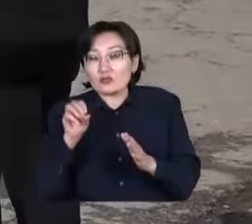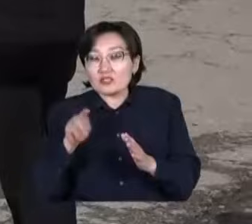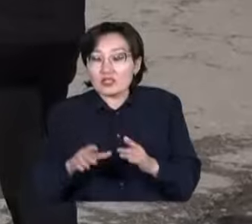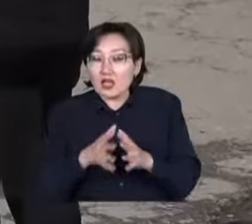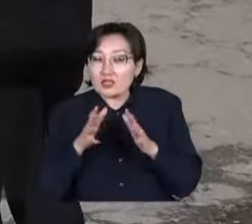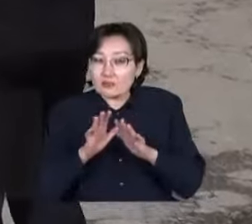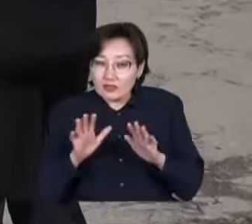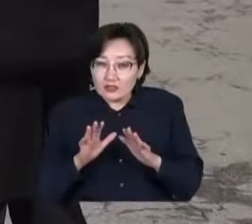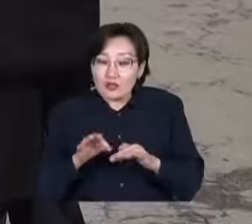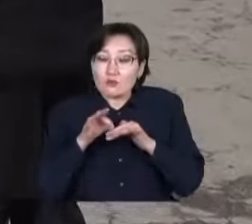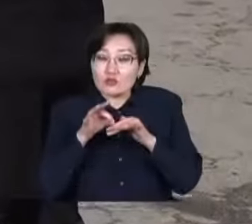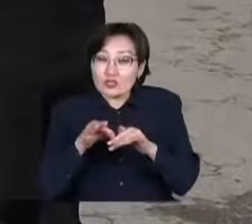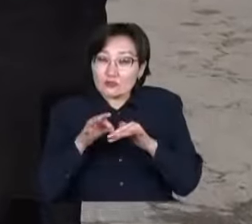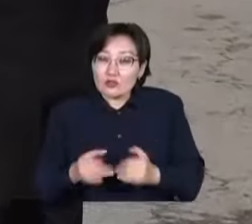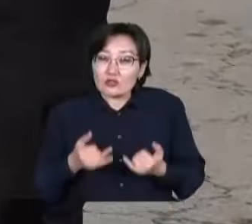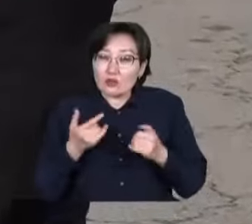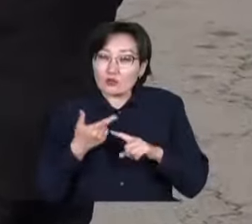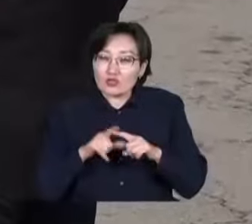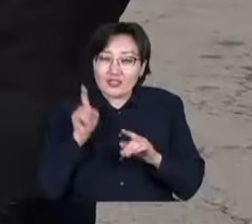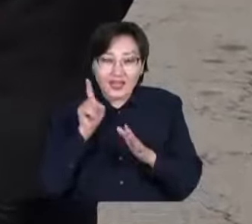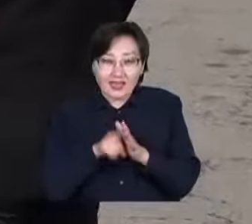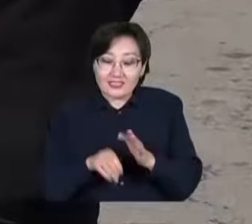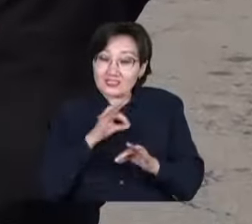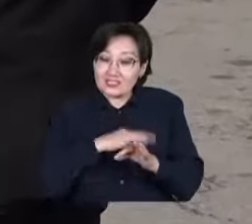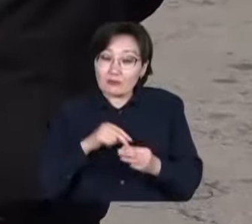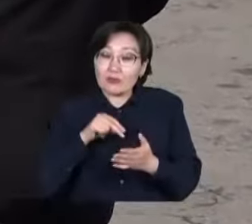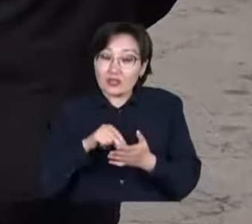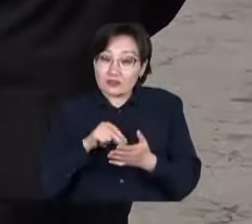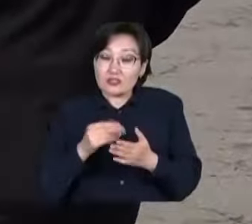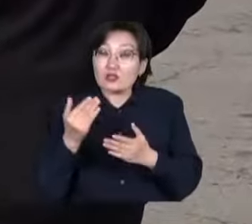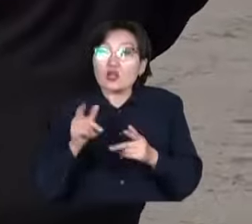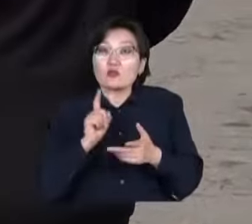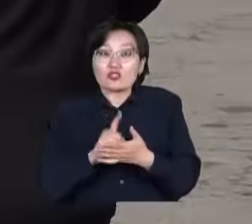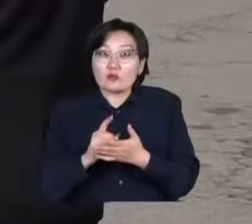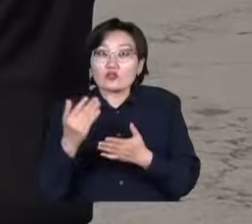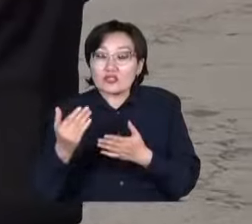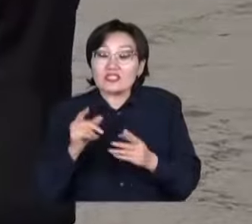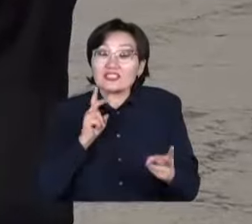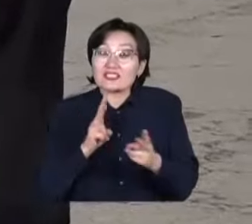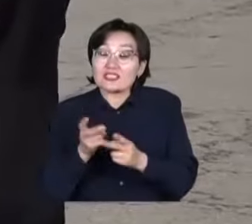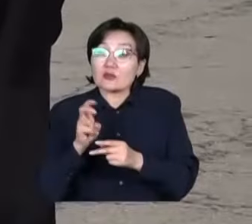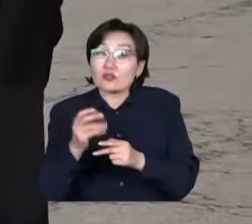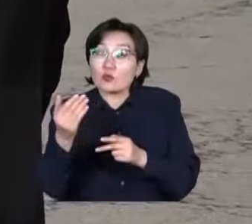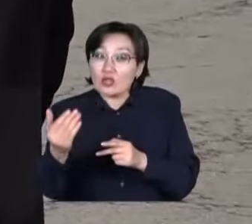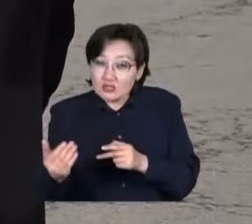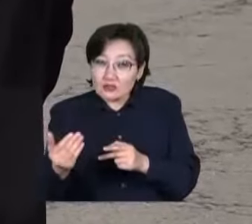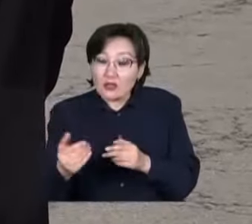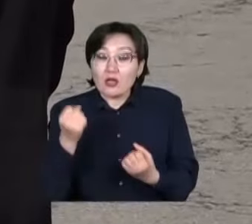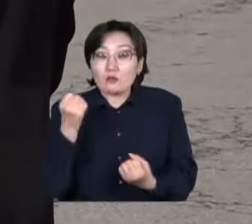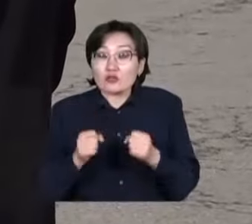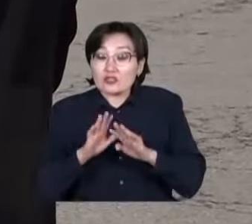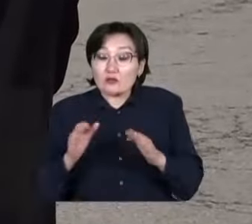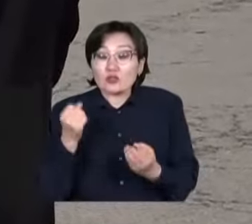аспайды. Бұл енді тасымалдау үшін өте арзан тиімді баға болғандықтан сіз міндетті түрде олармен кездесуге келесіз. Оларға тіпті көлікті ғана